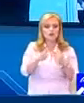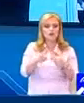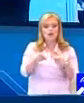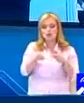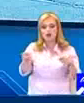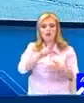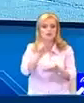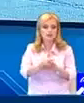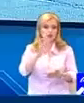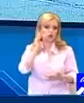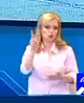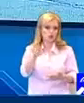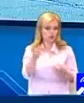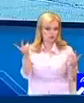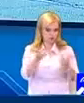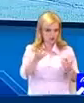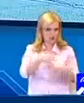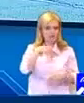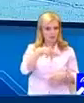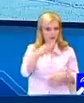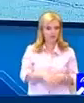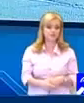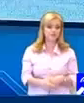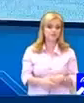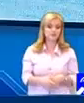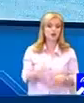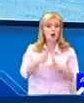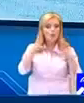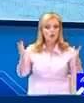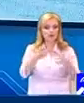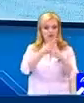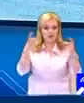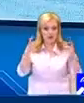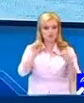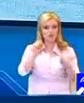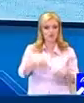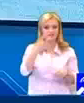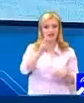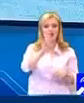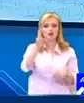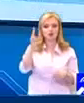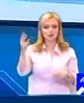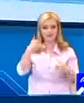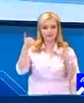valabil pentru categoria din care face parte autovehiculul condus. Mai multe informații găsiți la numărul de telefon